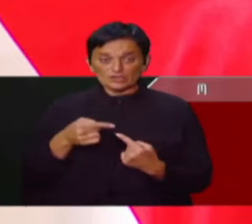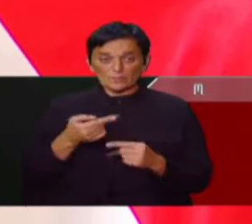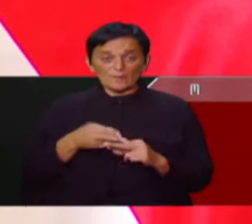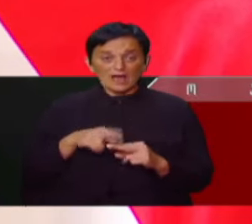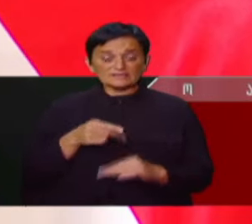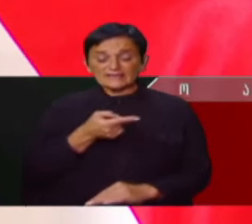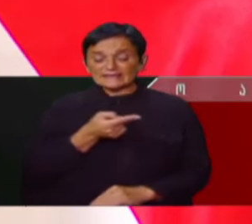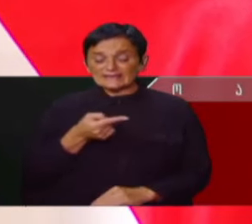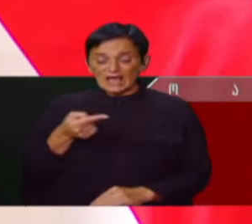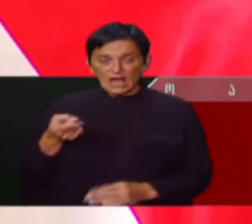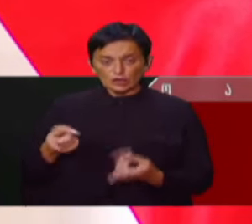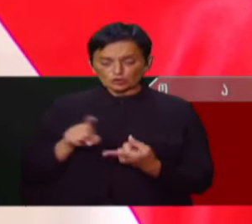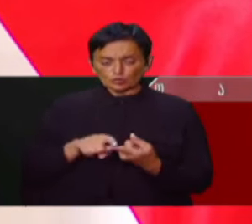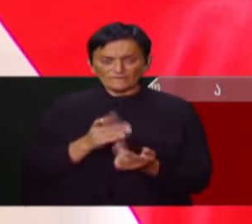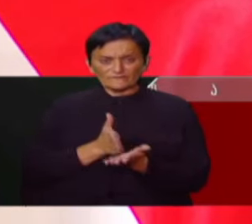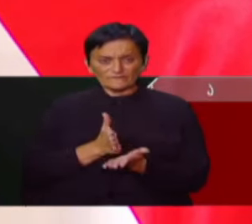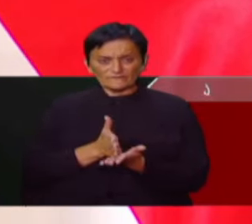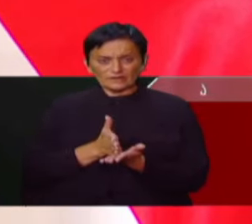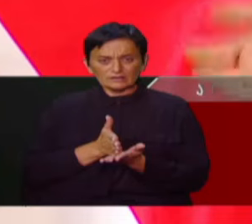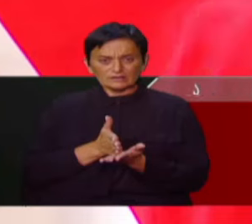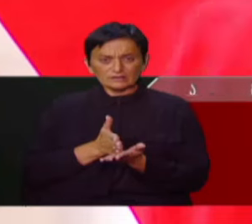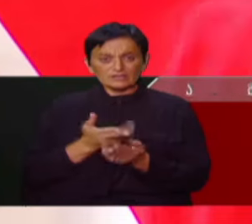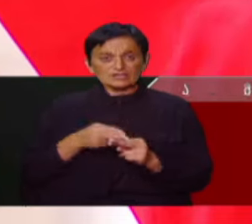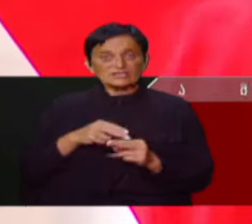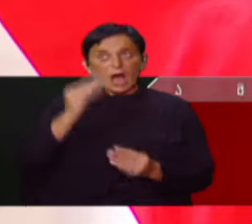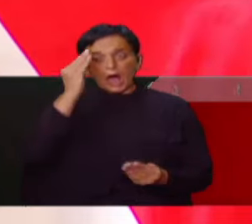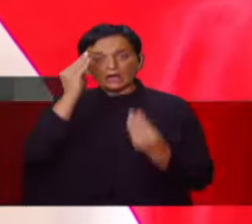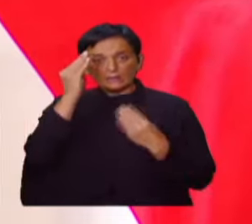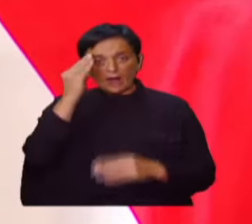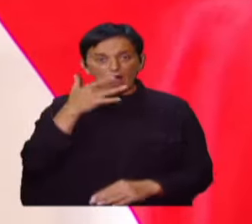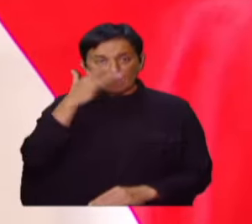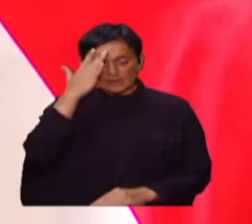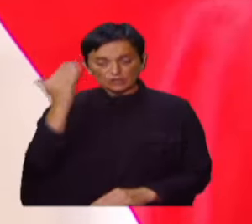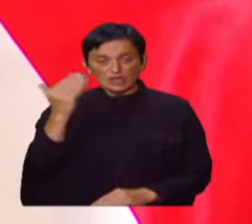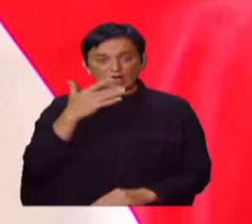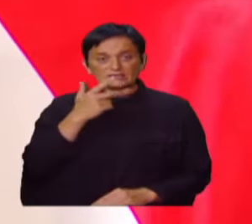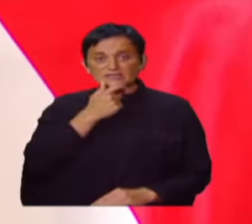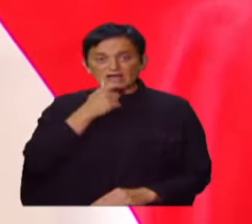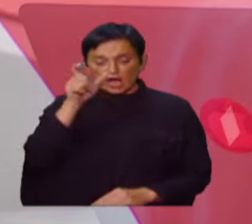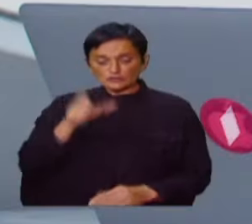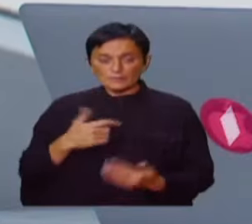უნდა ეს ნეგატიურად აისახება იმ აღქმებზე რაც არის ამერიკის მიხეილ სააკაშვილის მიმართ.